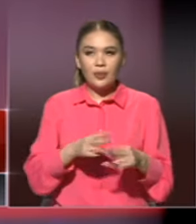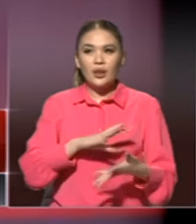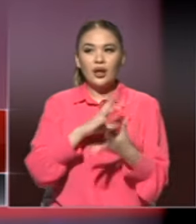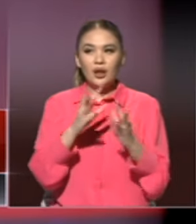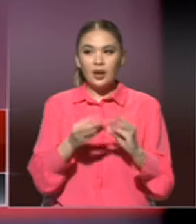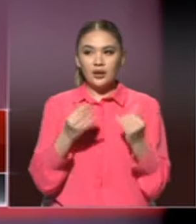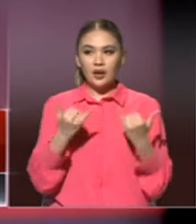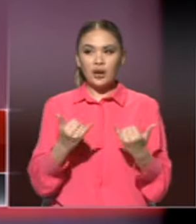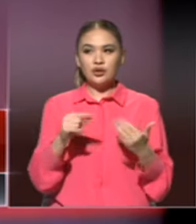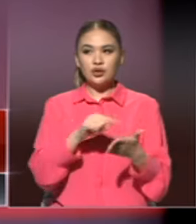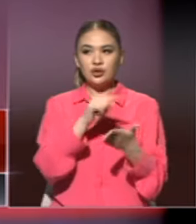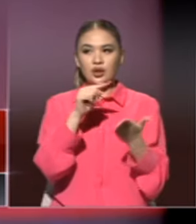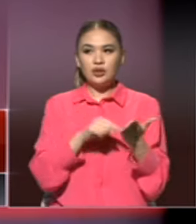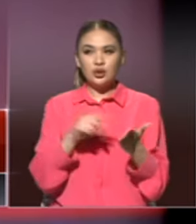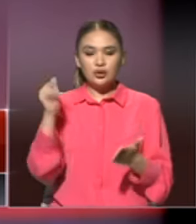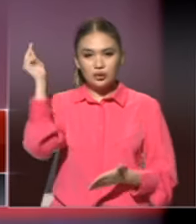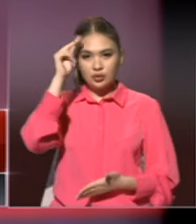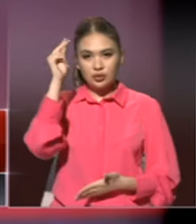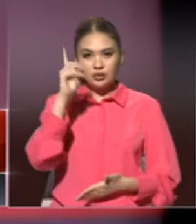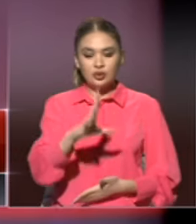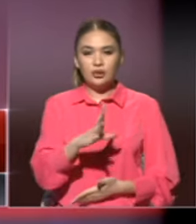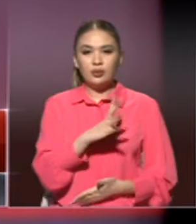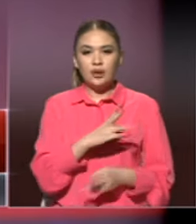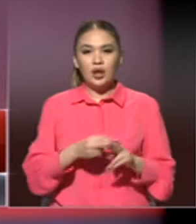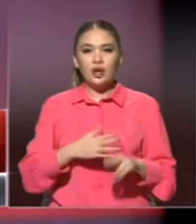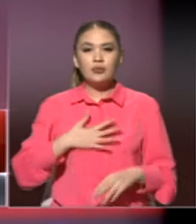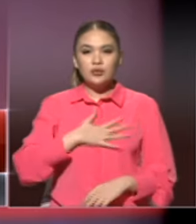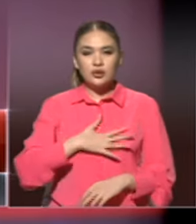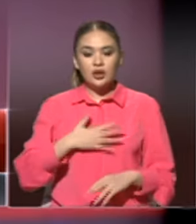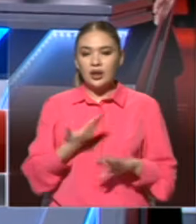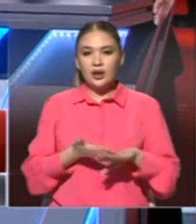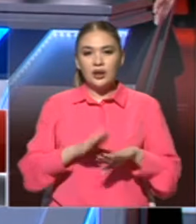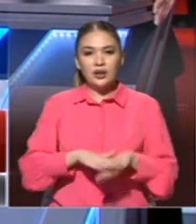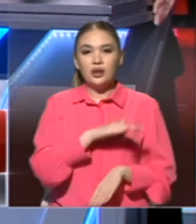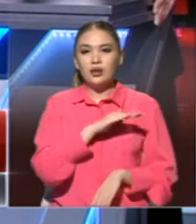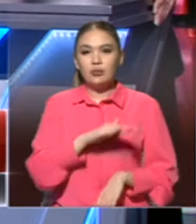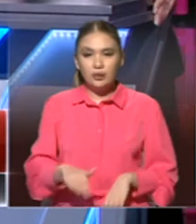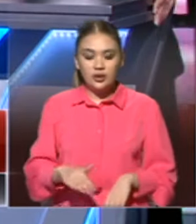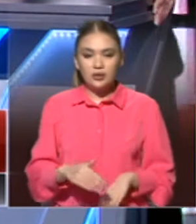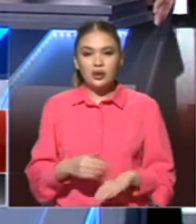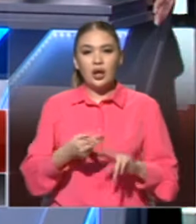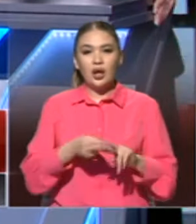қазіргі сұрақтардың оқушы үшін сондай бір алаңдататындай қиын емес, өзінің